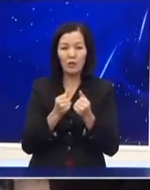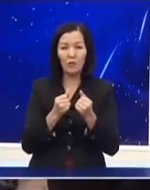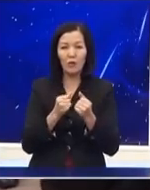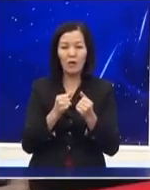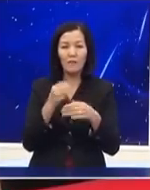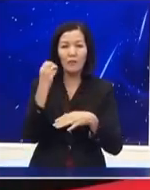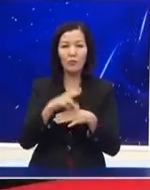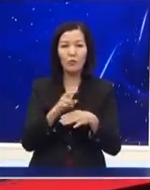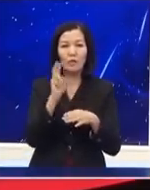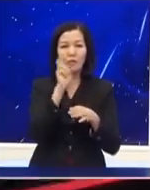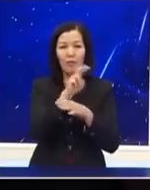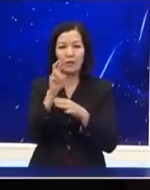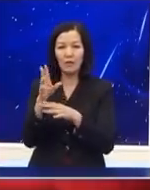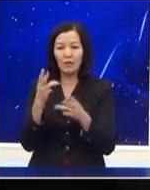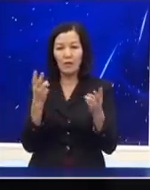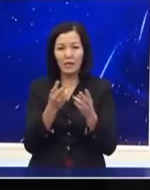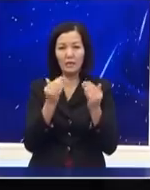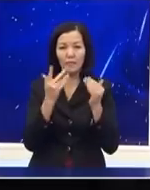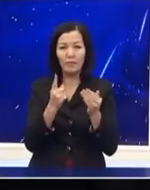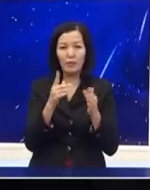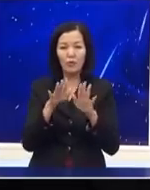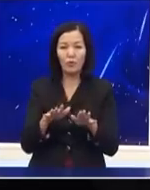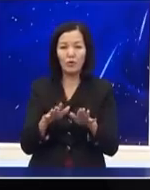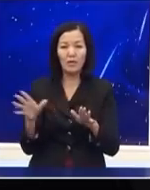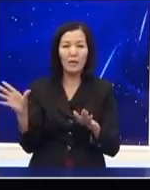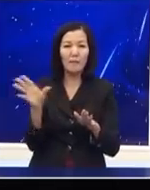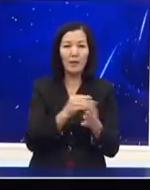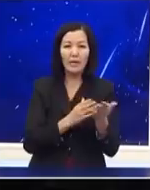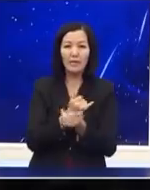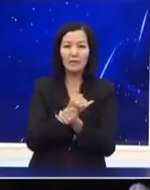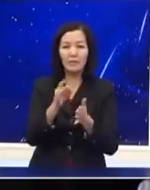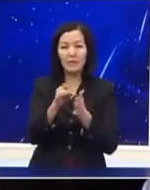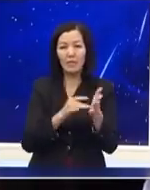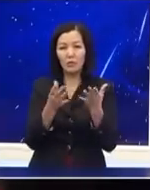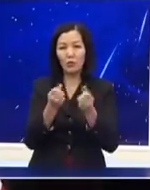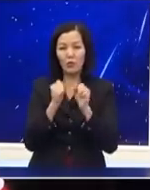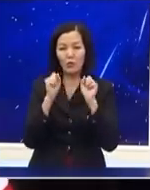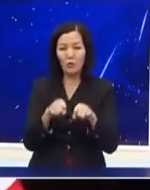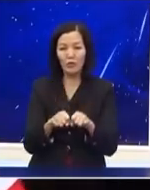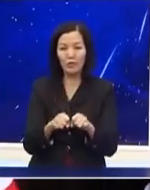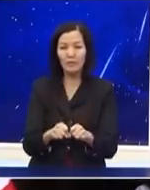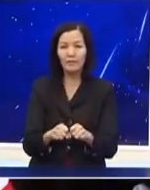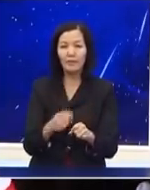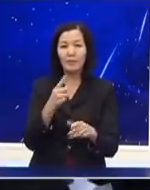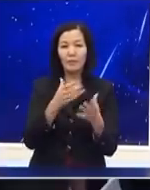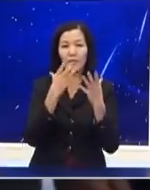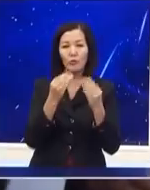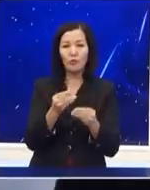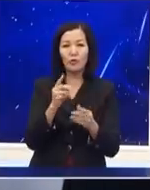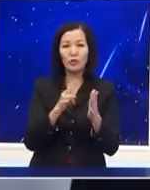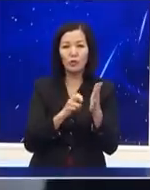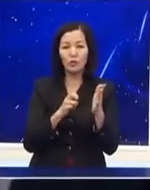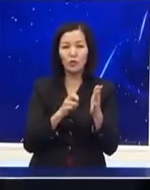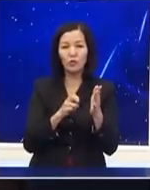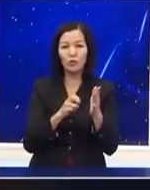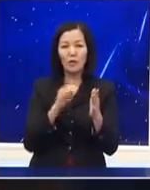аудан орталығының бұрыш-бұрышына сабылса, қазір басқаша. Барлығын бір мезетте бір жерден ақ бітіріп шығалады. Тәулігіне 100 адам 700-ден